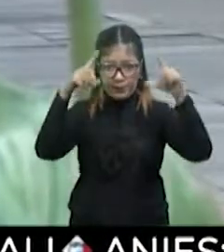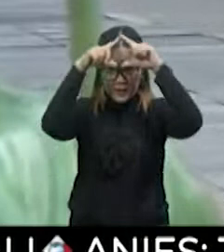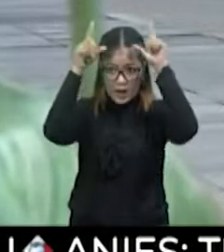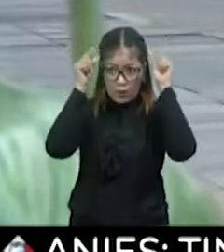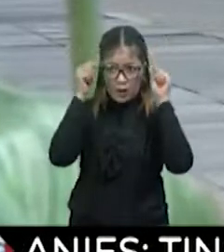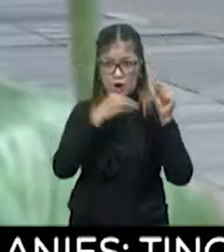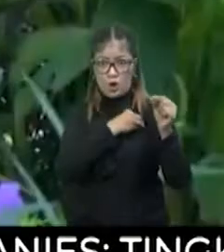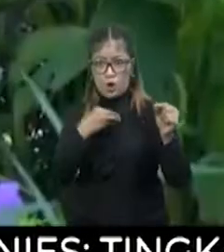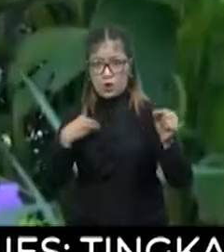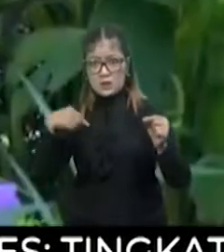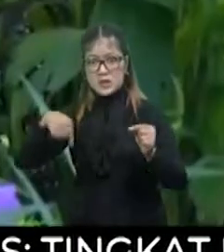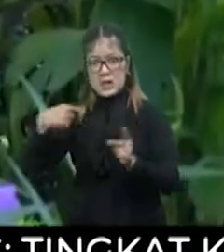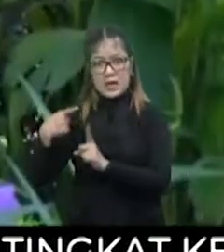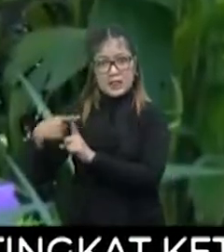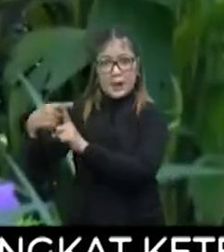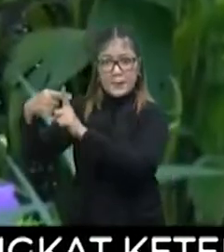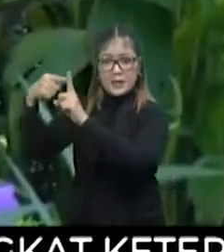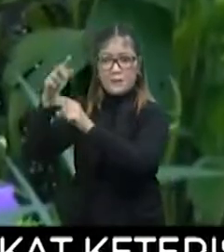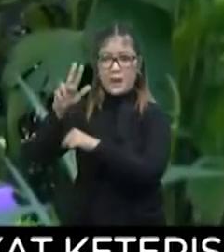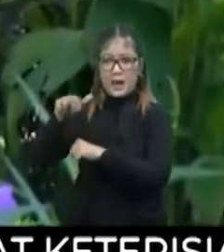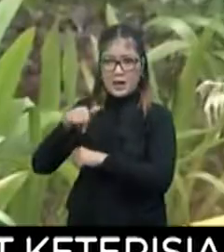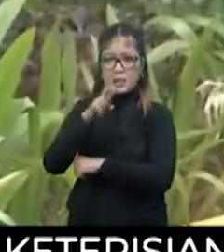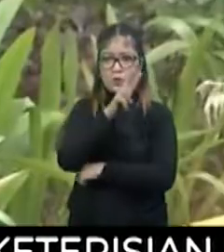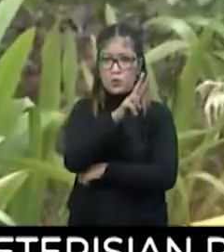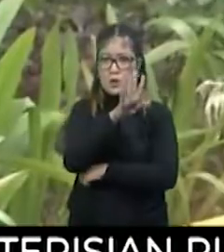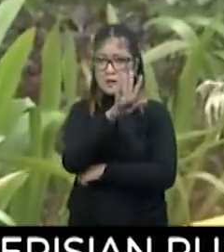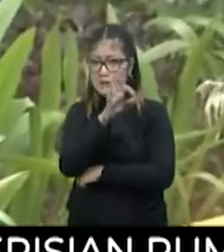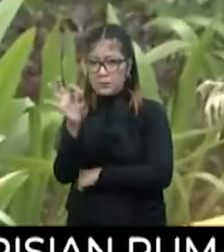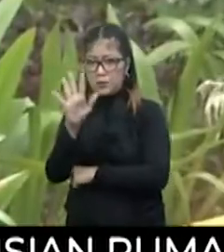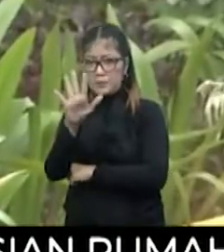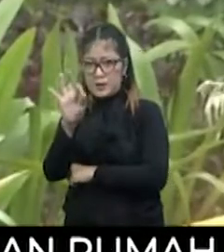saja, maka kini sudah ditambah menjadi 2.052.